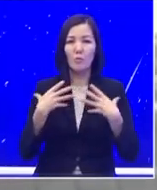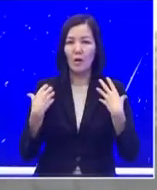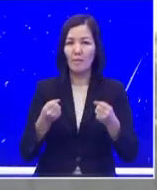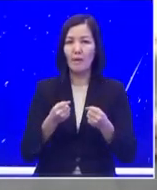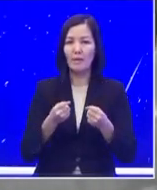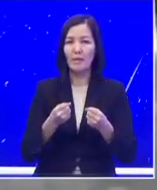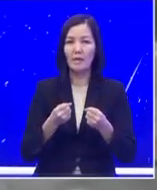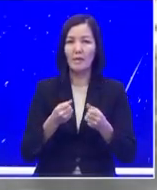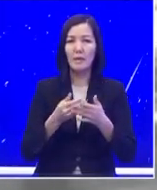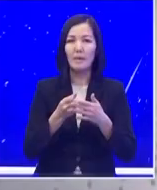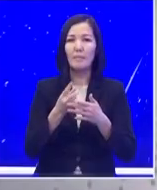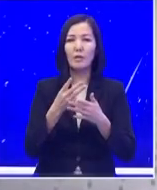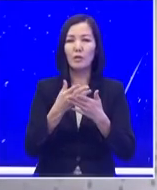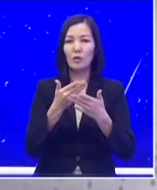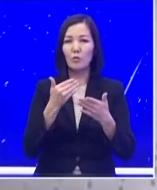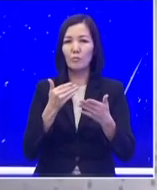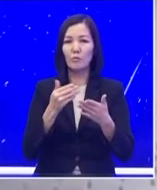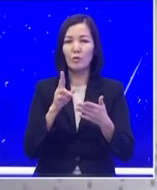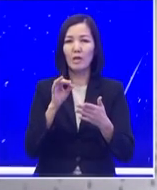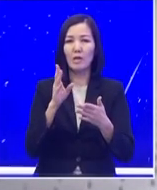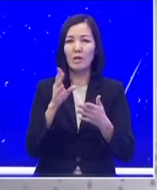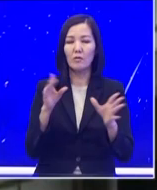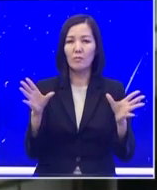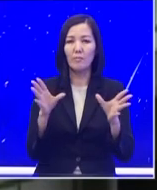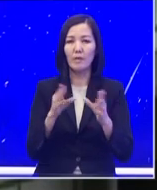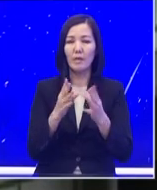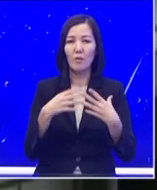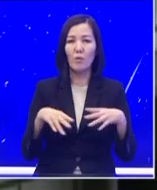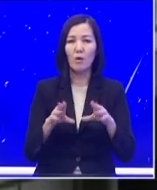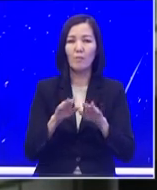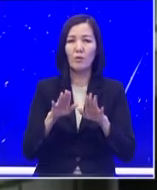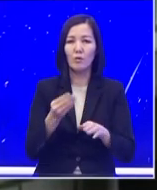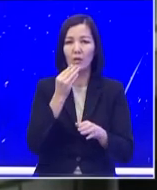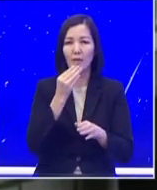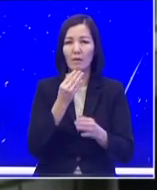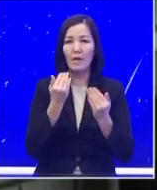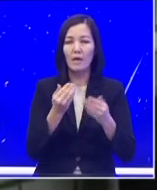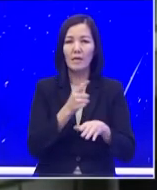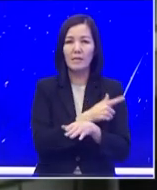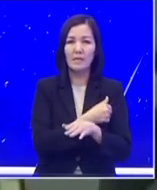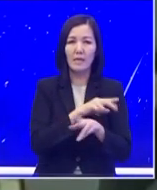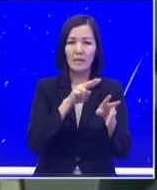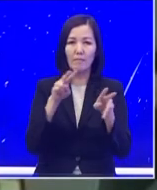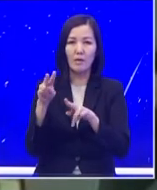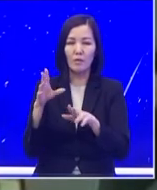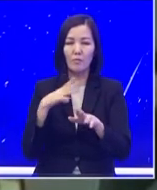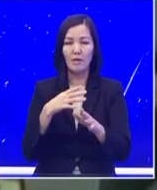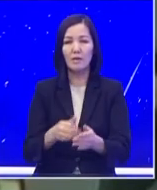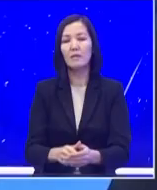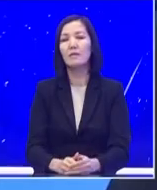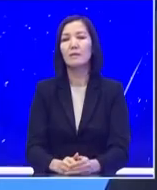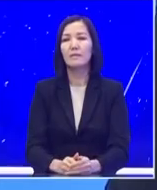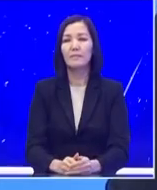Ол бірнеше күн бұрын коронавирус жұқтырған адаммен қоғамдық орында тамақ ішіп, қазір дәрігердің бақылауына алынған екен.